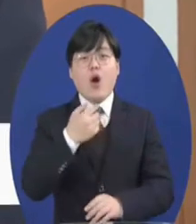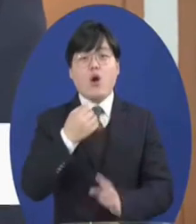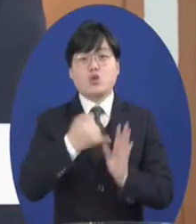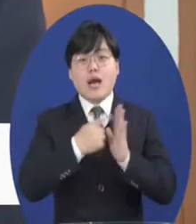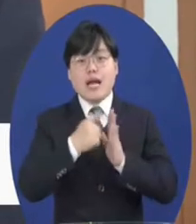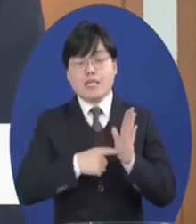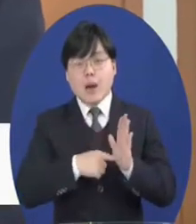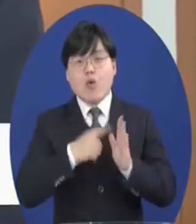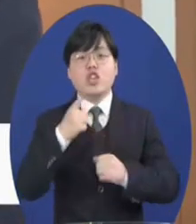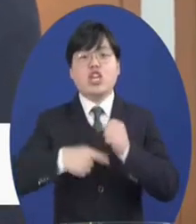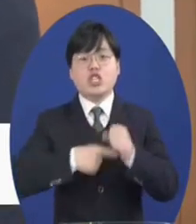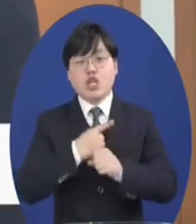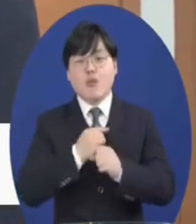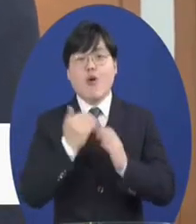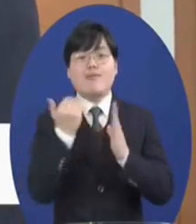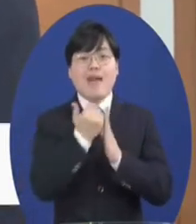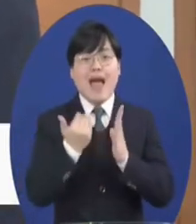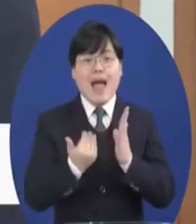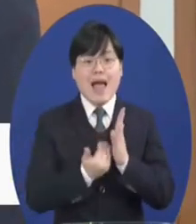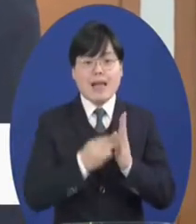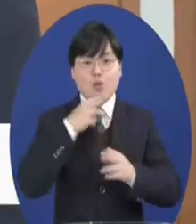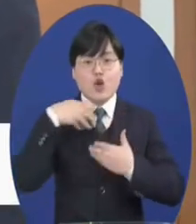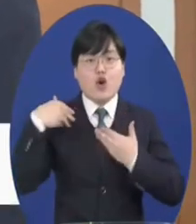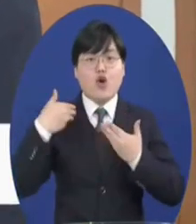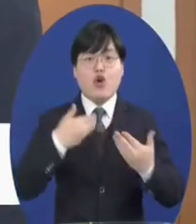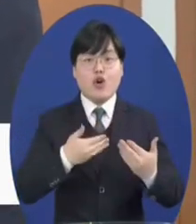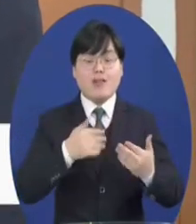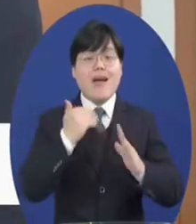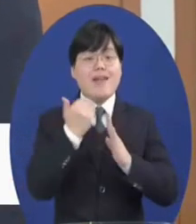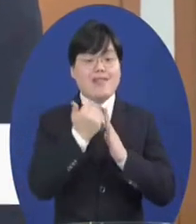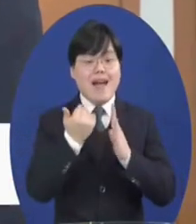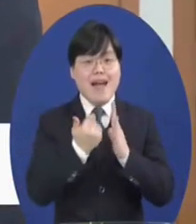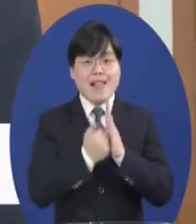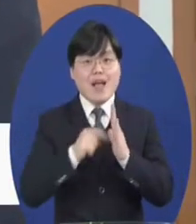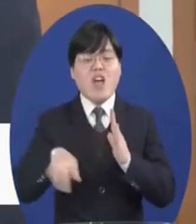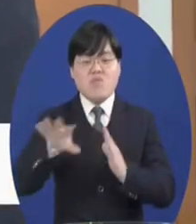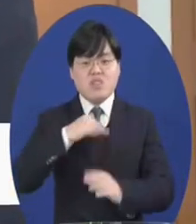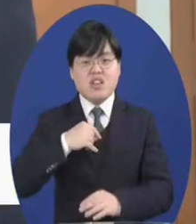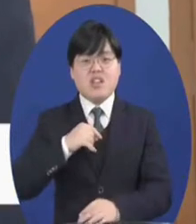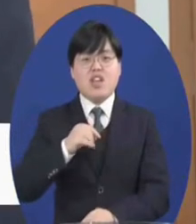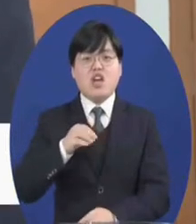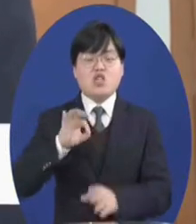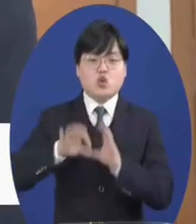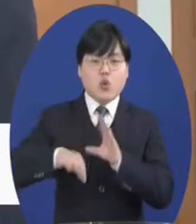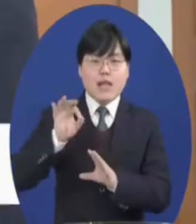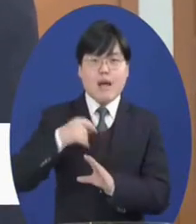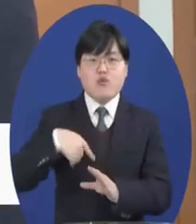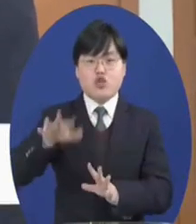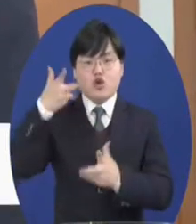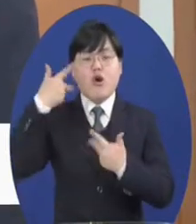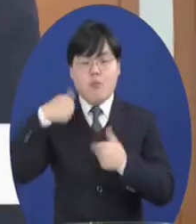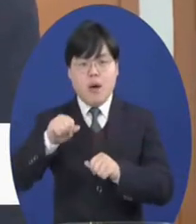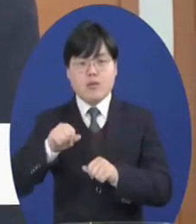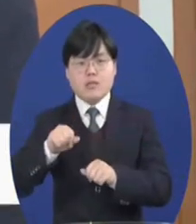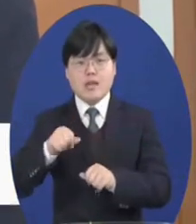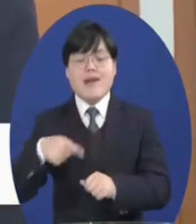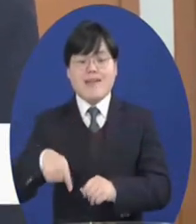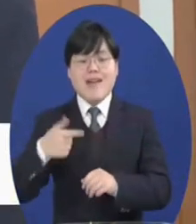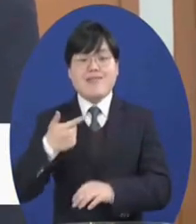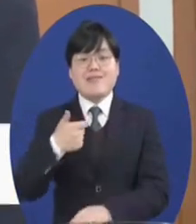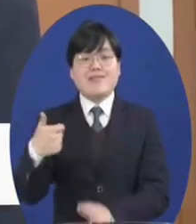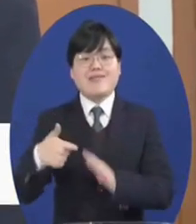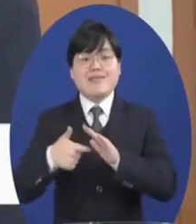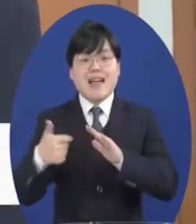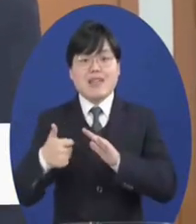бүтэн жилээрээ тайлангаа тайлагнаад энэ тайлан дээр бол яг бид нар одоо ийм төрлийн хонжир цуглаа явуулсан эндээс эдэн төрөний